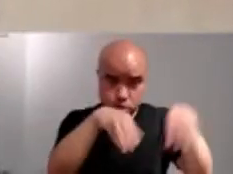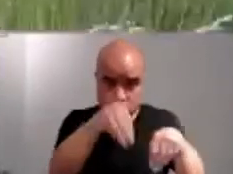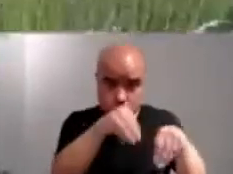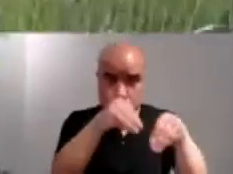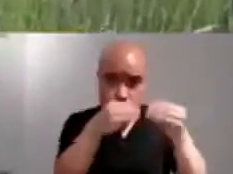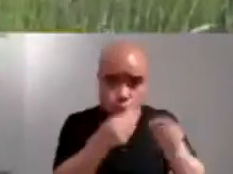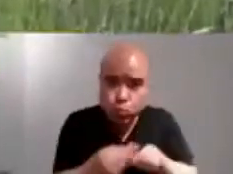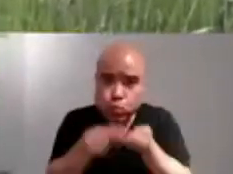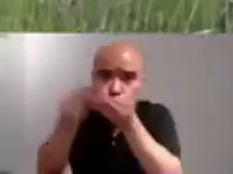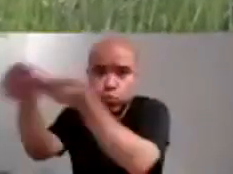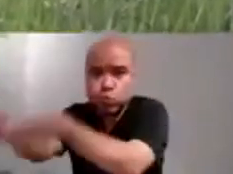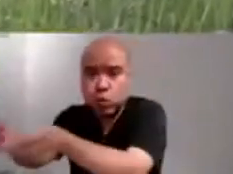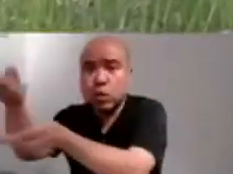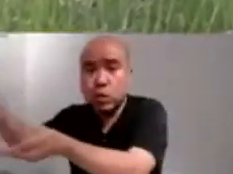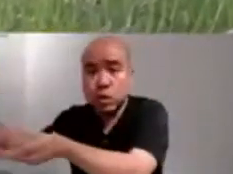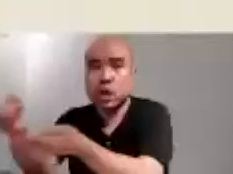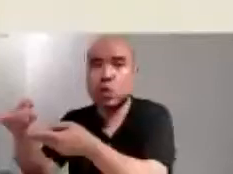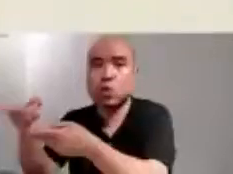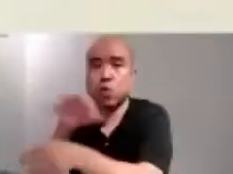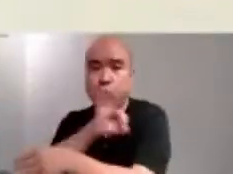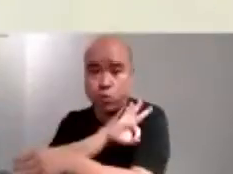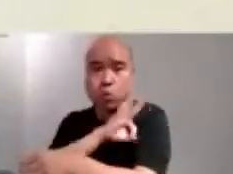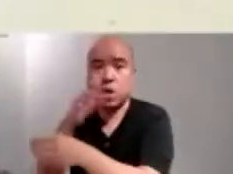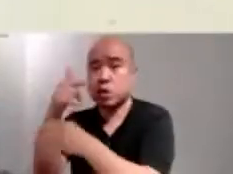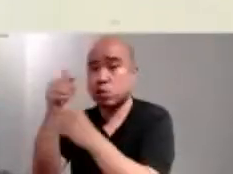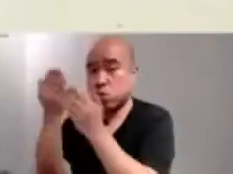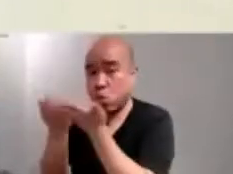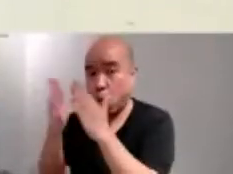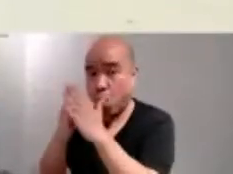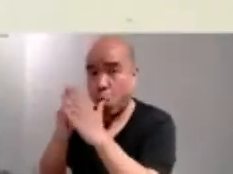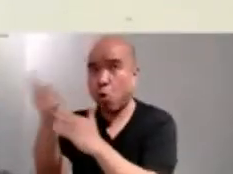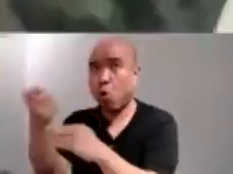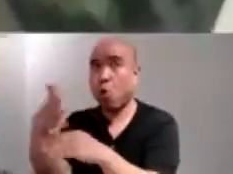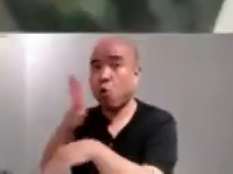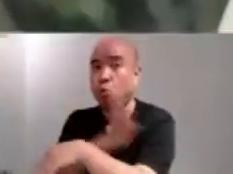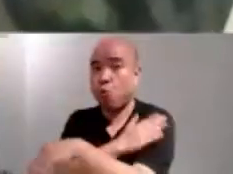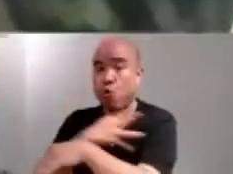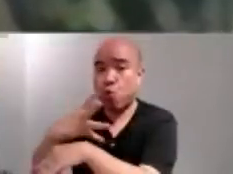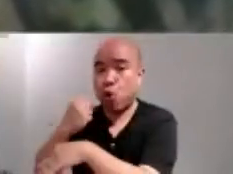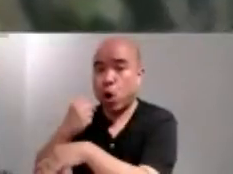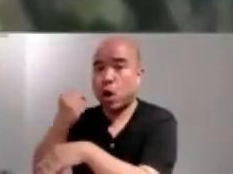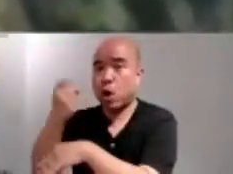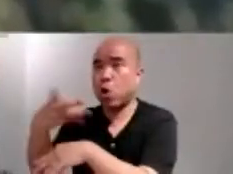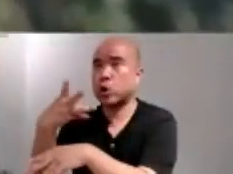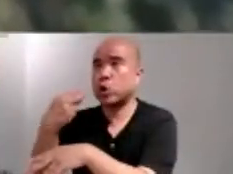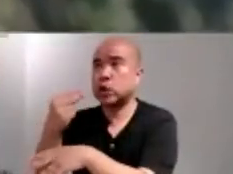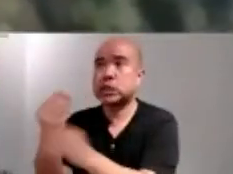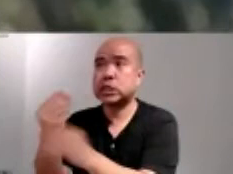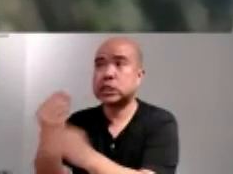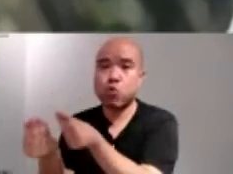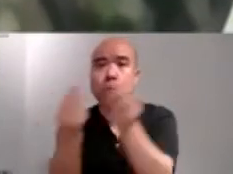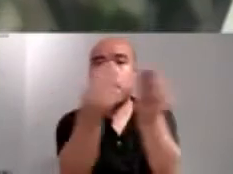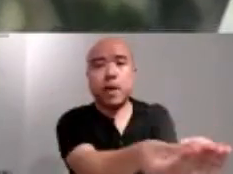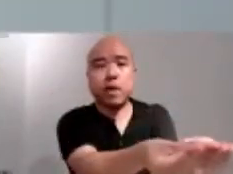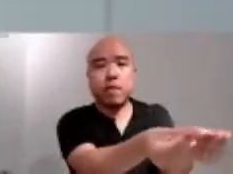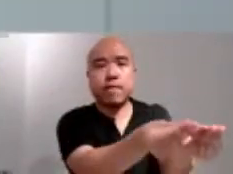機構，無論係嗰個校長啊，或者係嗰度嘅負責人，希望佢哋可以善用呢個資金，幫助到嗰啲弱勢社群嘅。 善由